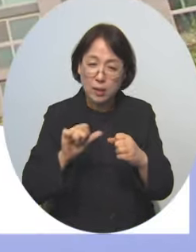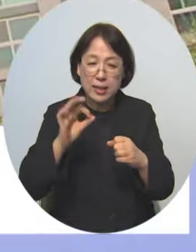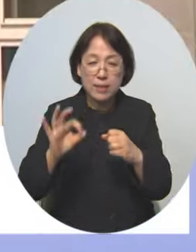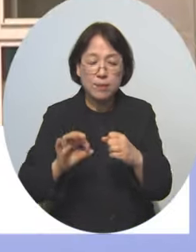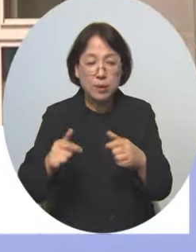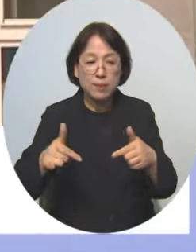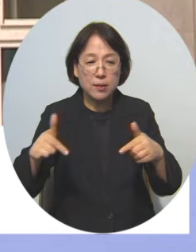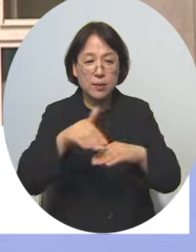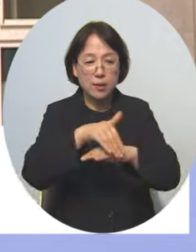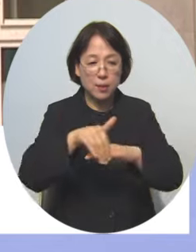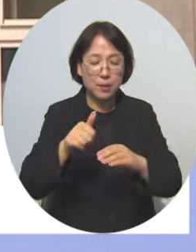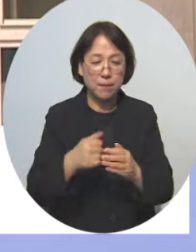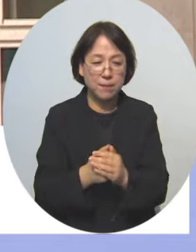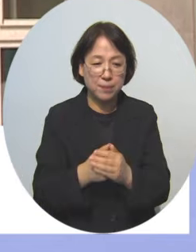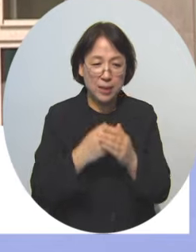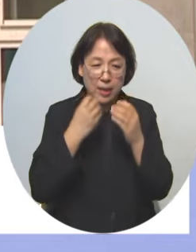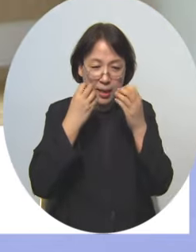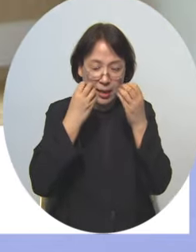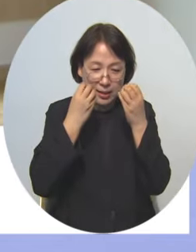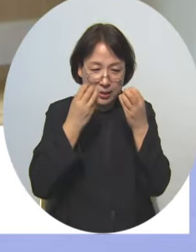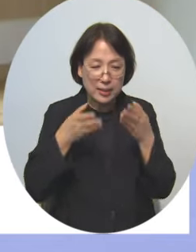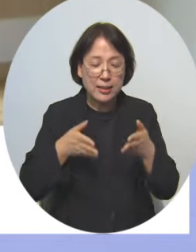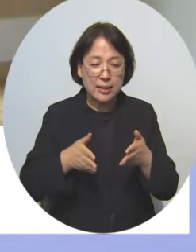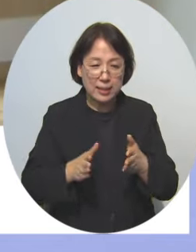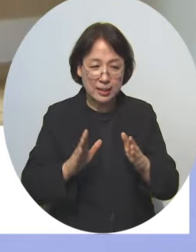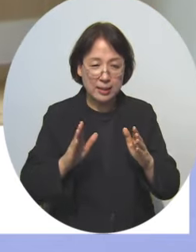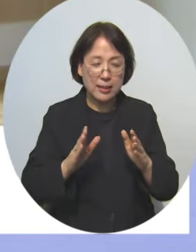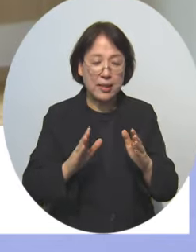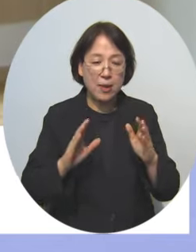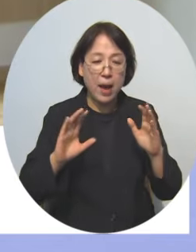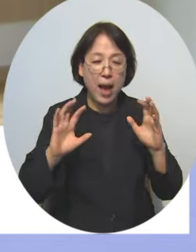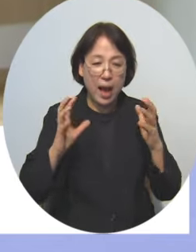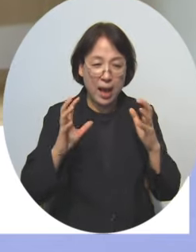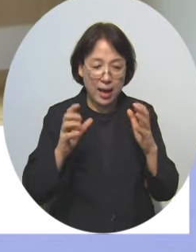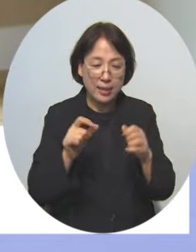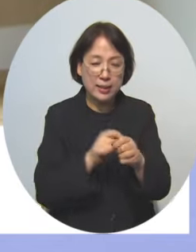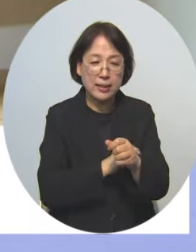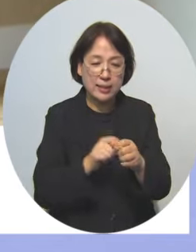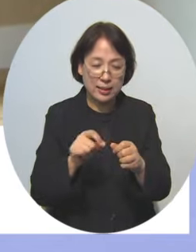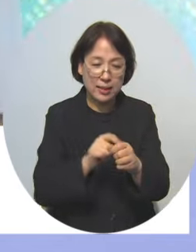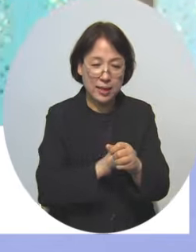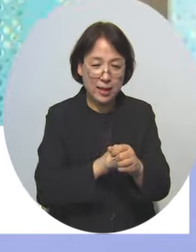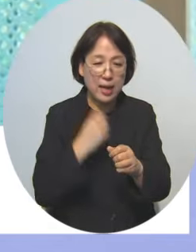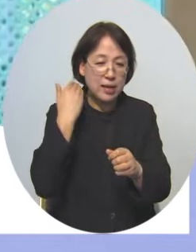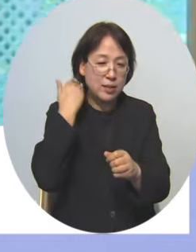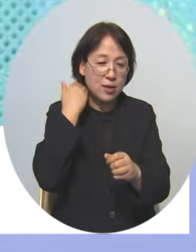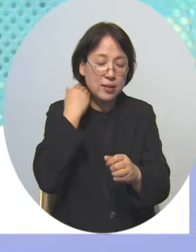대해서는 신생아 특례 구입, 전세자금 대출 소득 요건을 한시적으로 완화하고요.